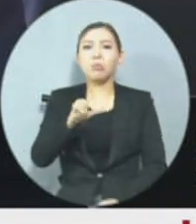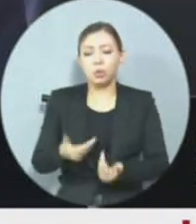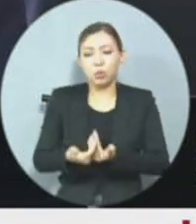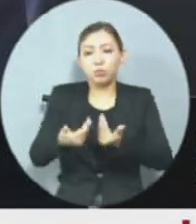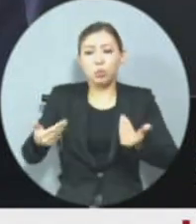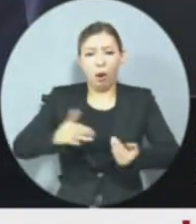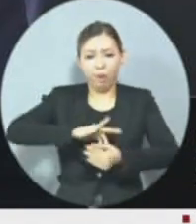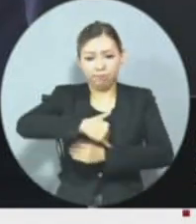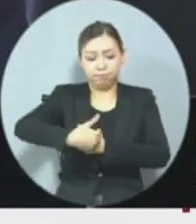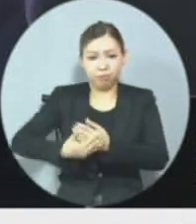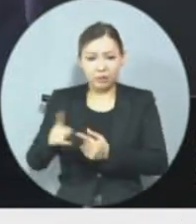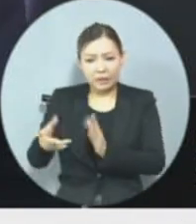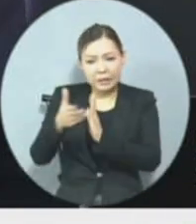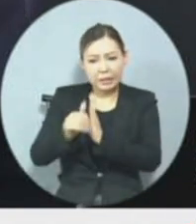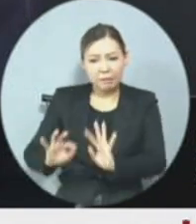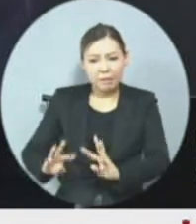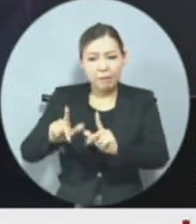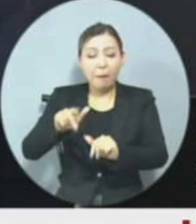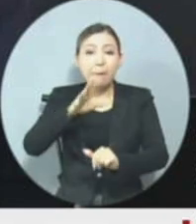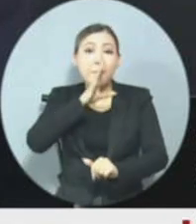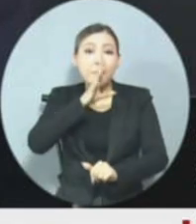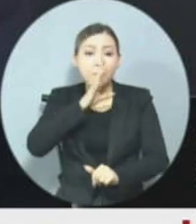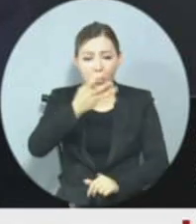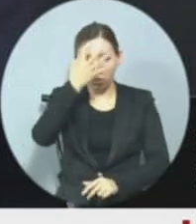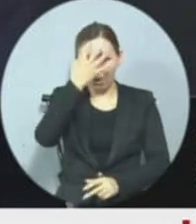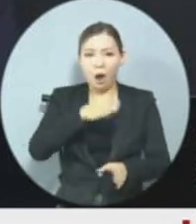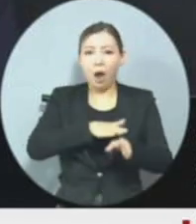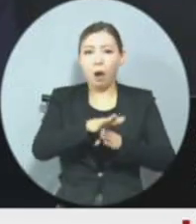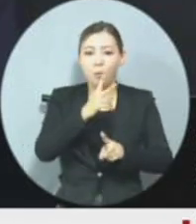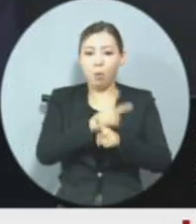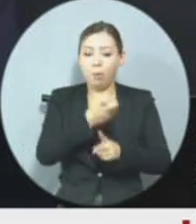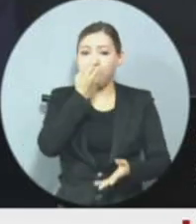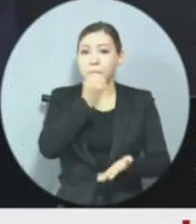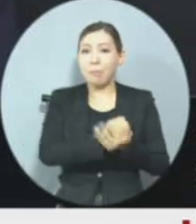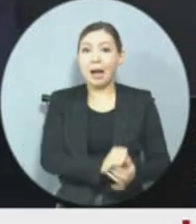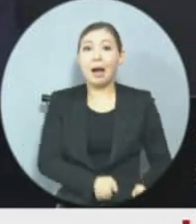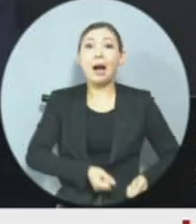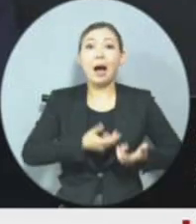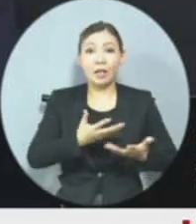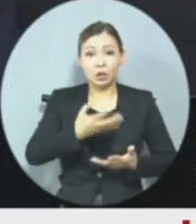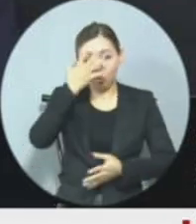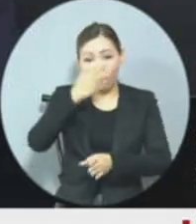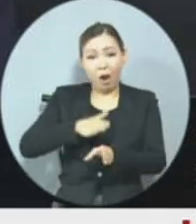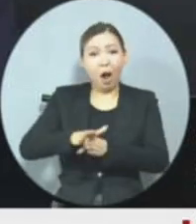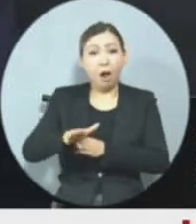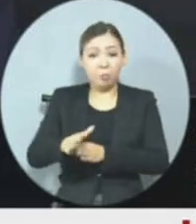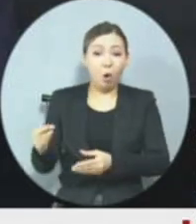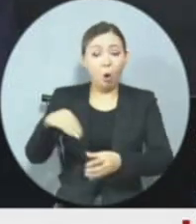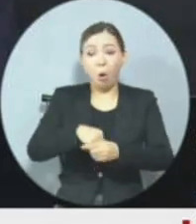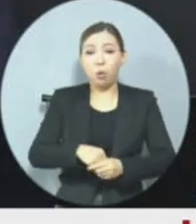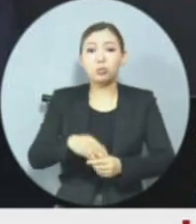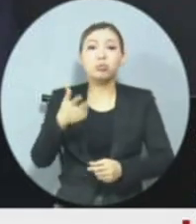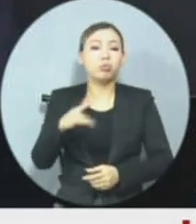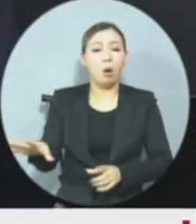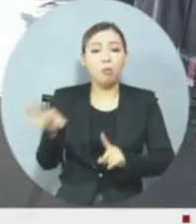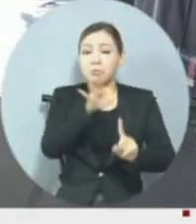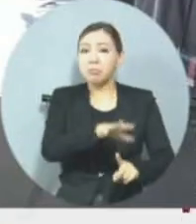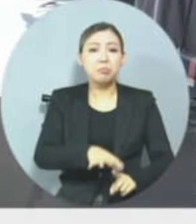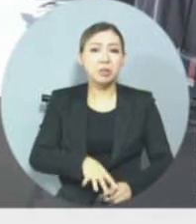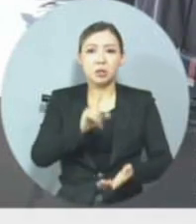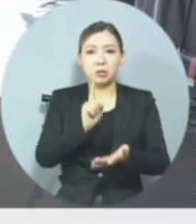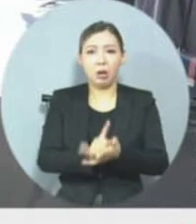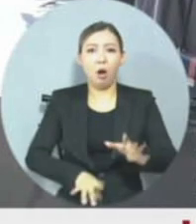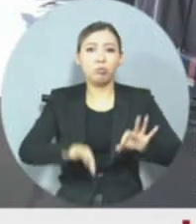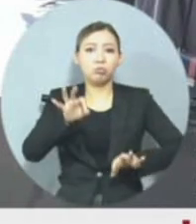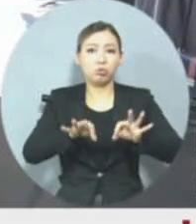эрхэм зорилгын дор төрийн албаны тухай хуулийг батлан гаргасан. Төрийн албыг заавал сонгон шалгаруулалтаар ордог байх ийм зарчмыг